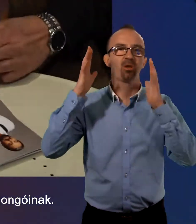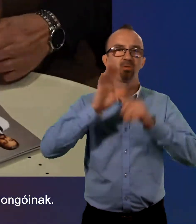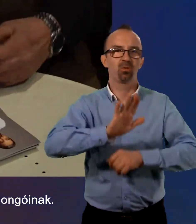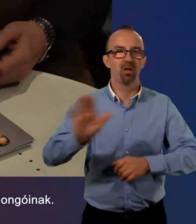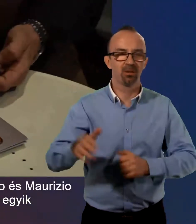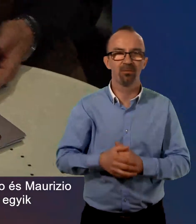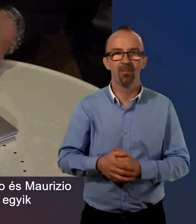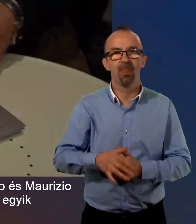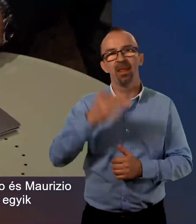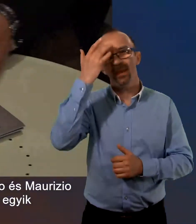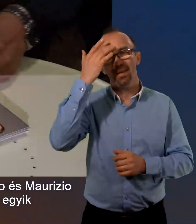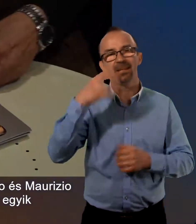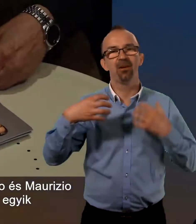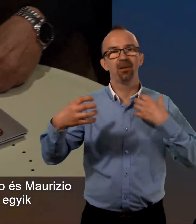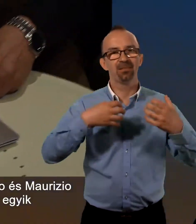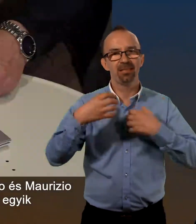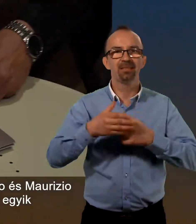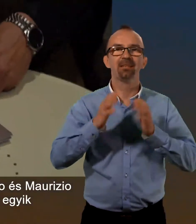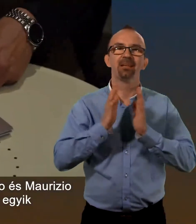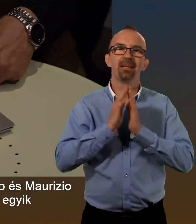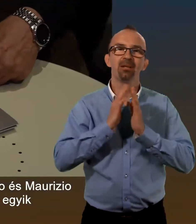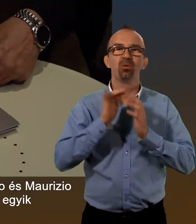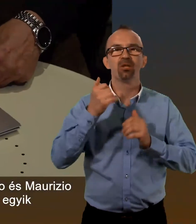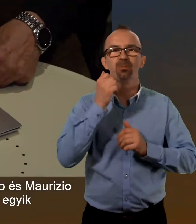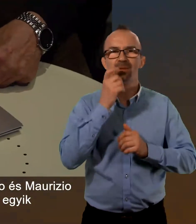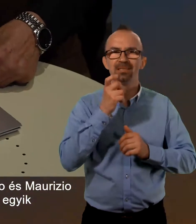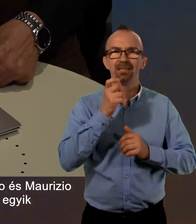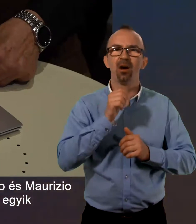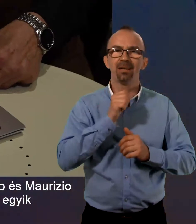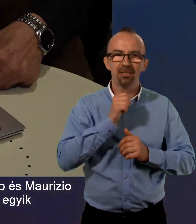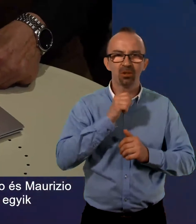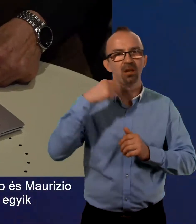rajongóinak. Az indiai színész egyébként a Guido és Mauricio de